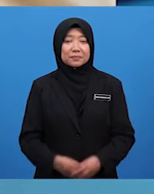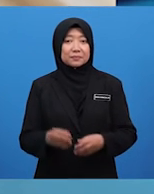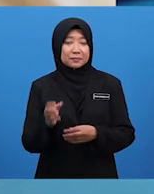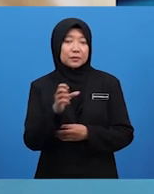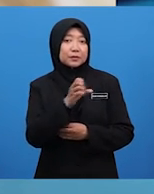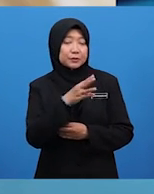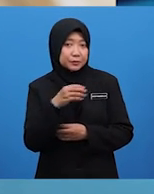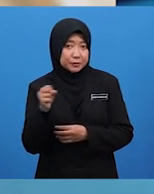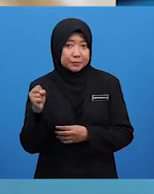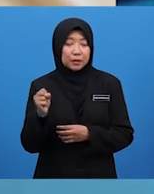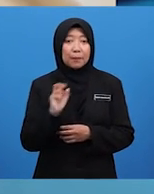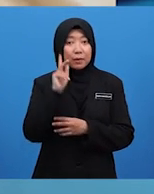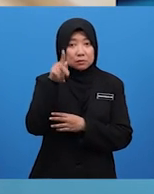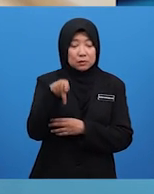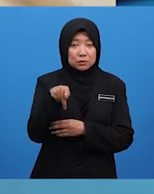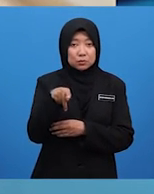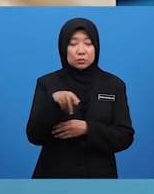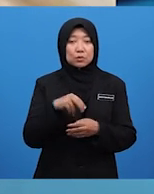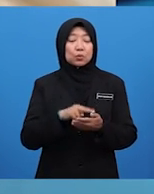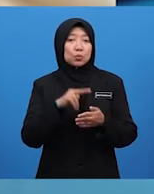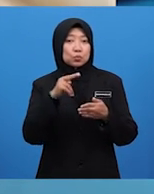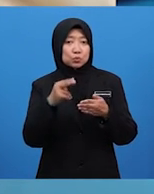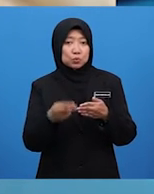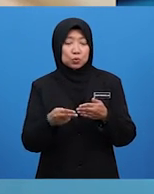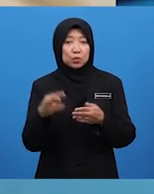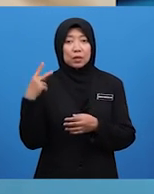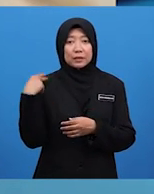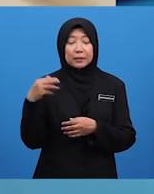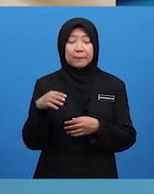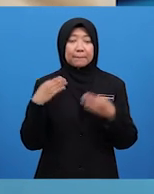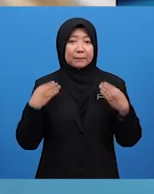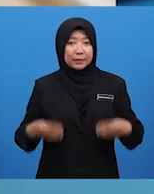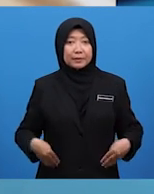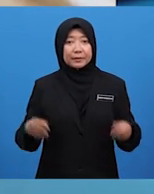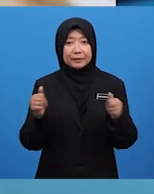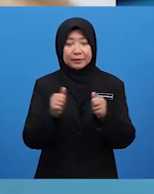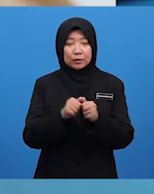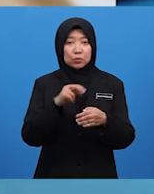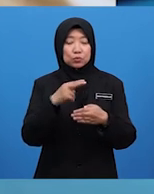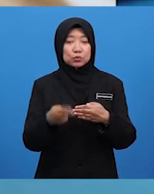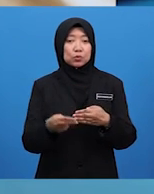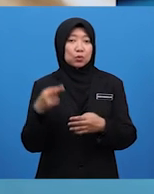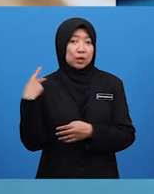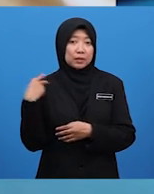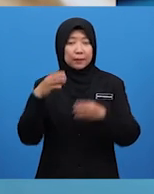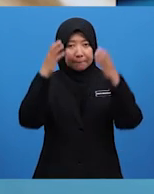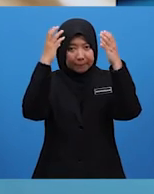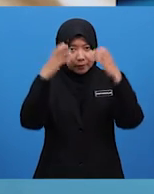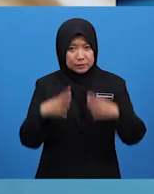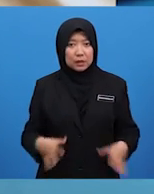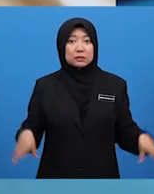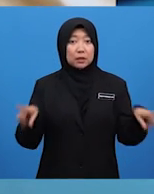Serta pastikan juga hujung kaki badan dengan hujung kaki pesak